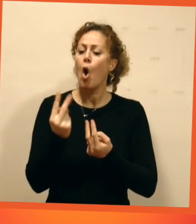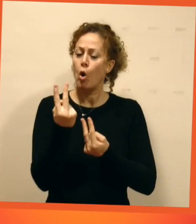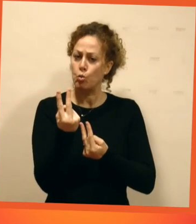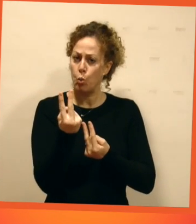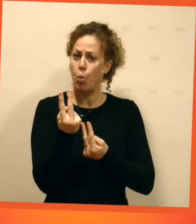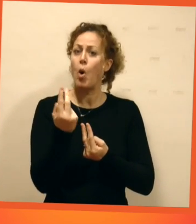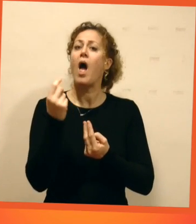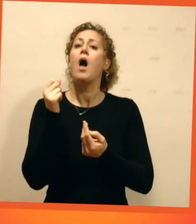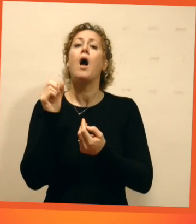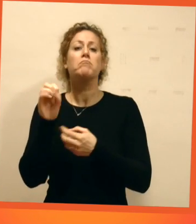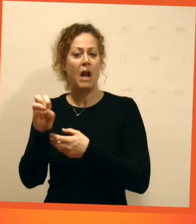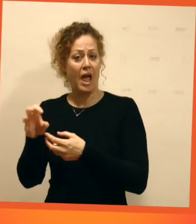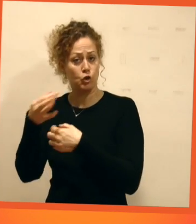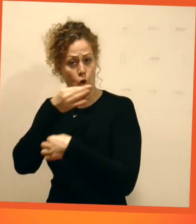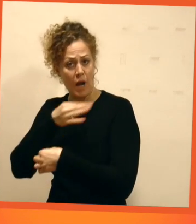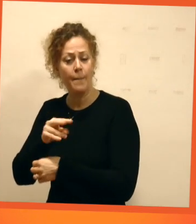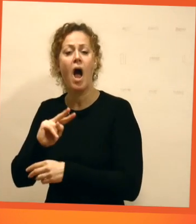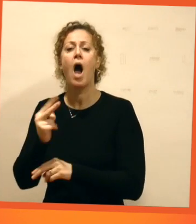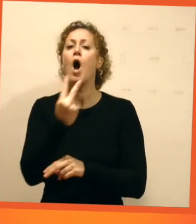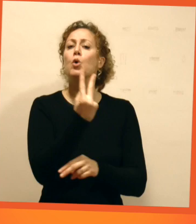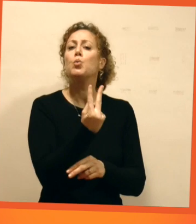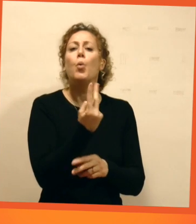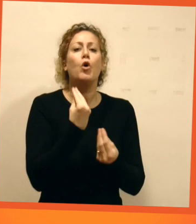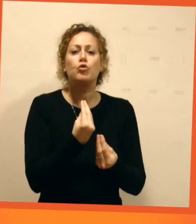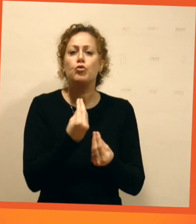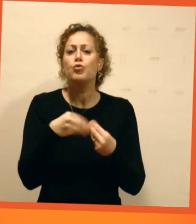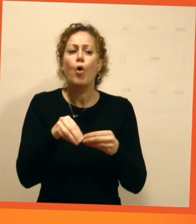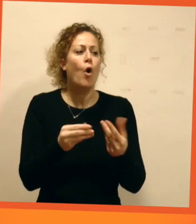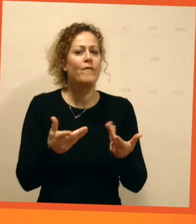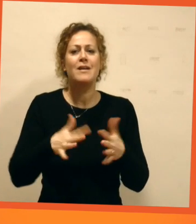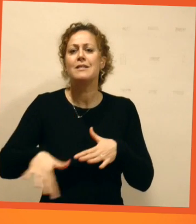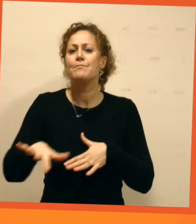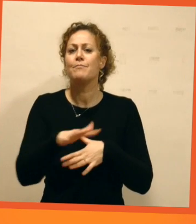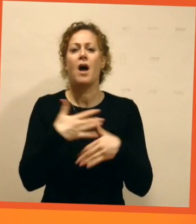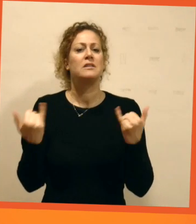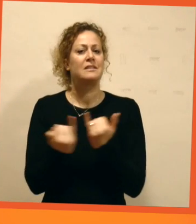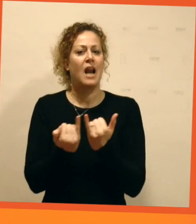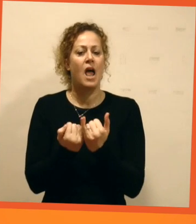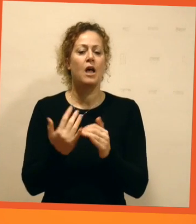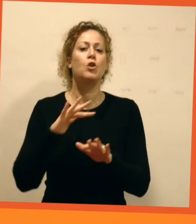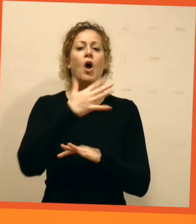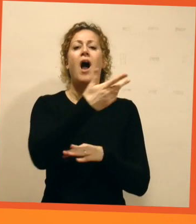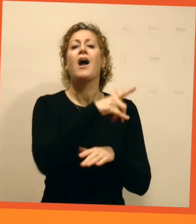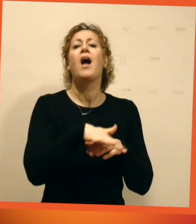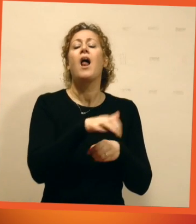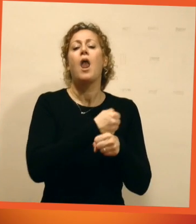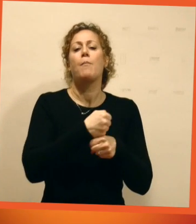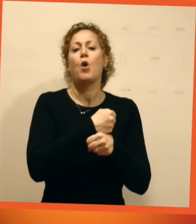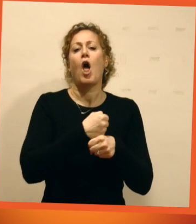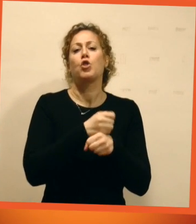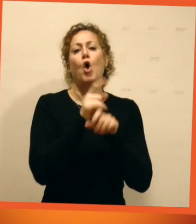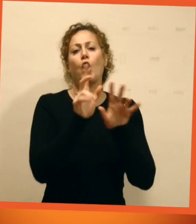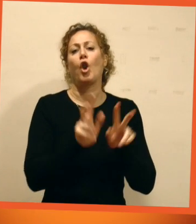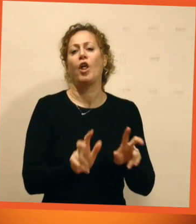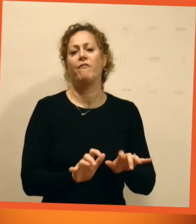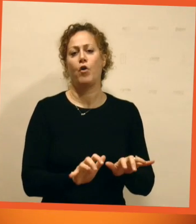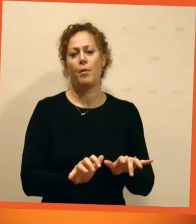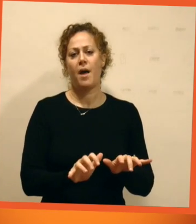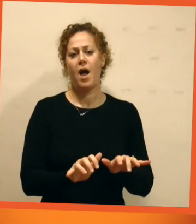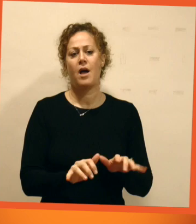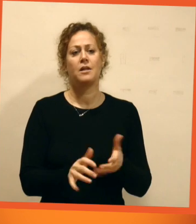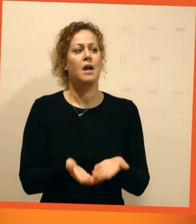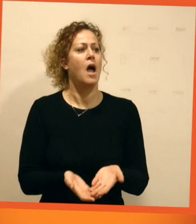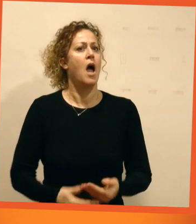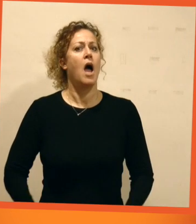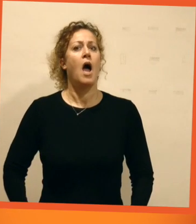un laboratorio di informatica perché non c'è lo spazio, e quindi in questo senso possiamo trovare delle difficoltà. Per il resto